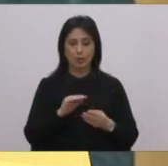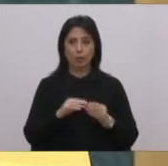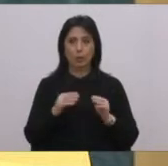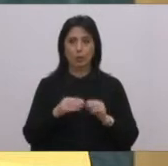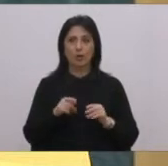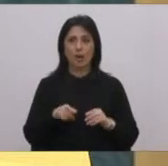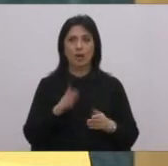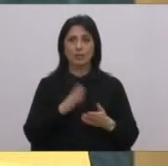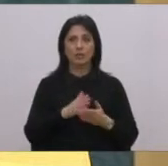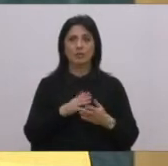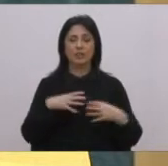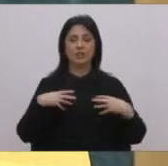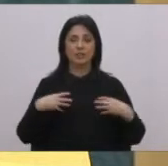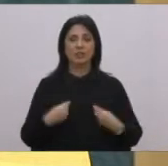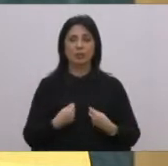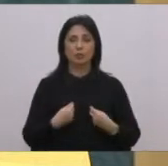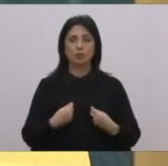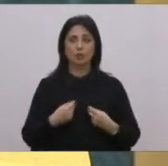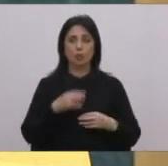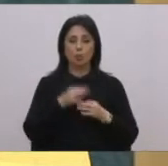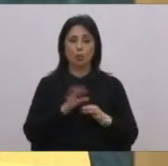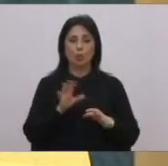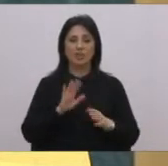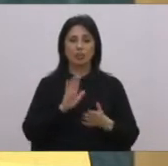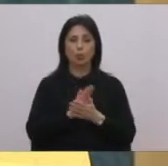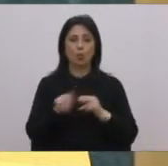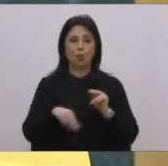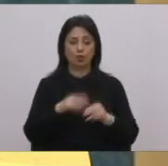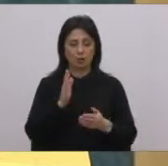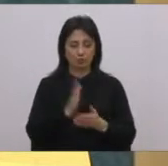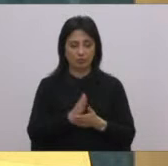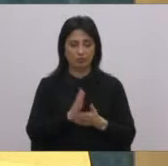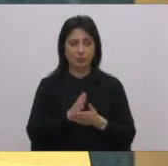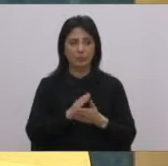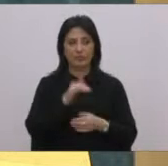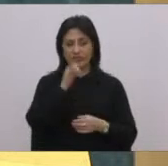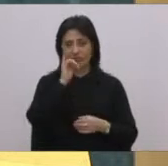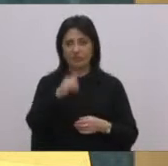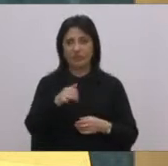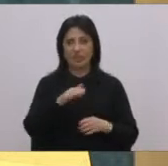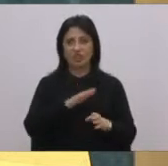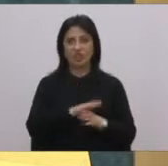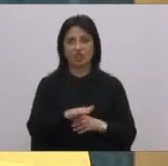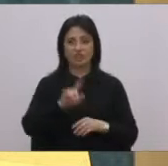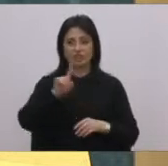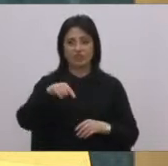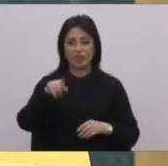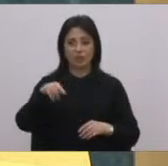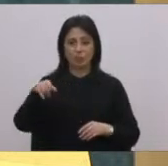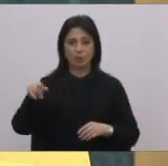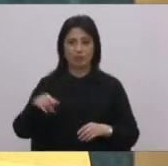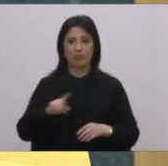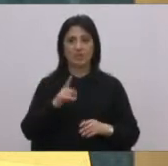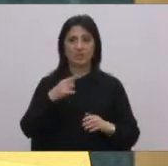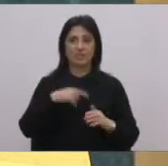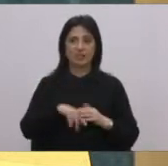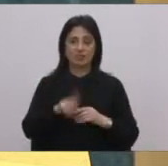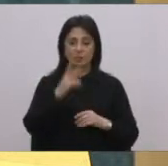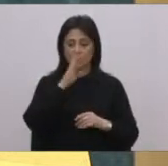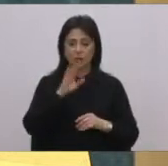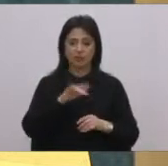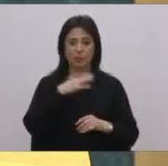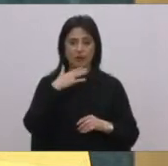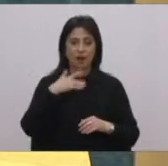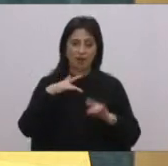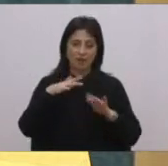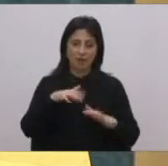გამოწვევები, აქაც არის სამწუხაროდ უპასუხისმგებლო კონტრაქტორები, რომლებმაც ვერ შეასრულეს ნაკისრი ვალდებულებები, რის გამოც მიუხედავად მრავალი